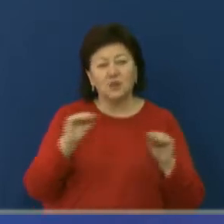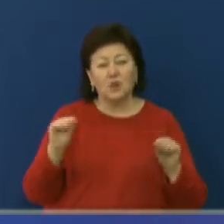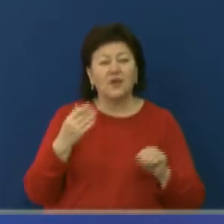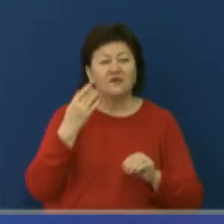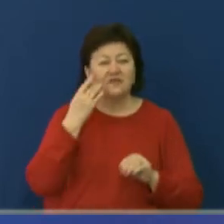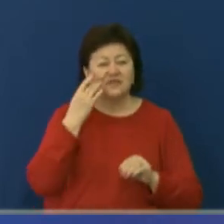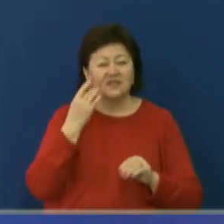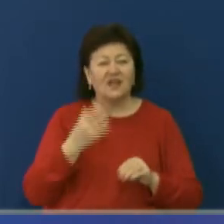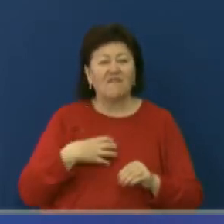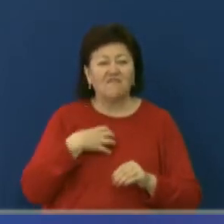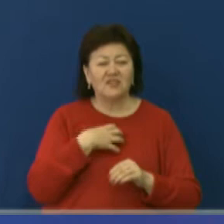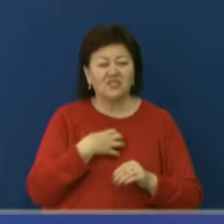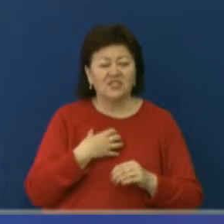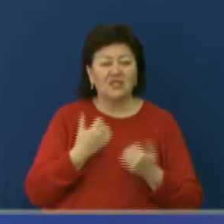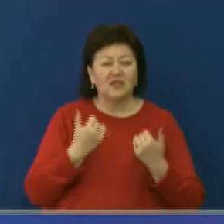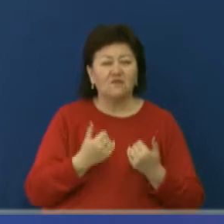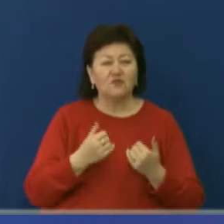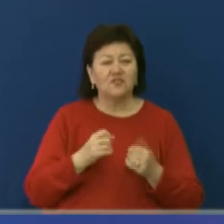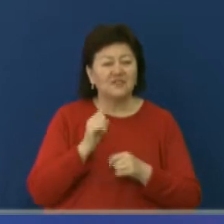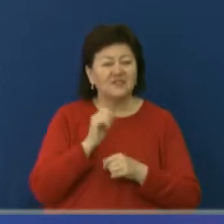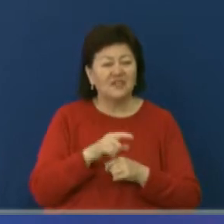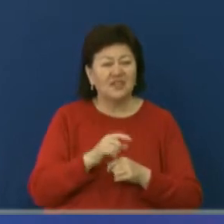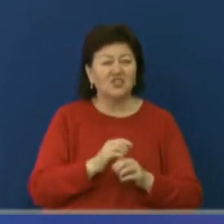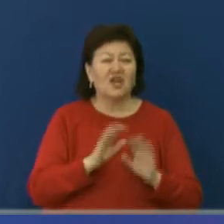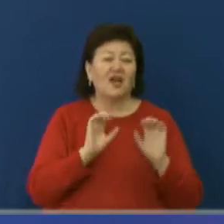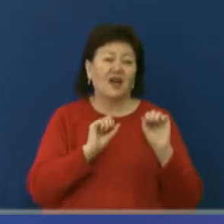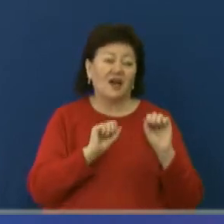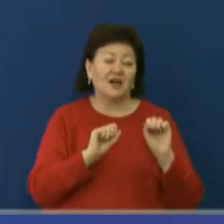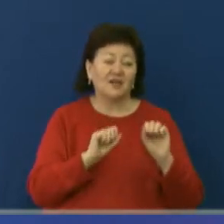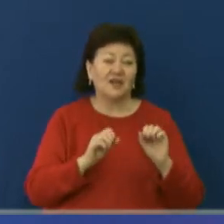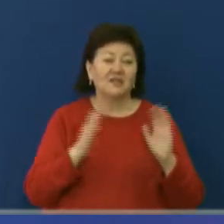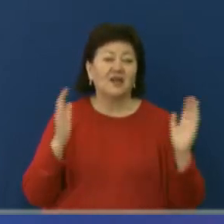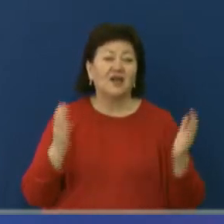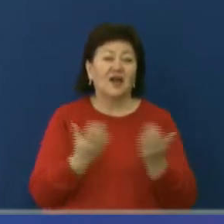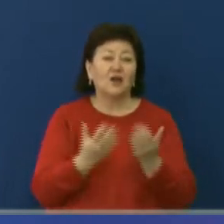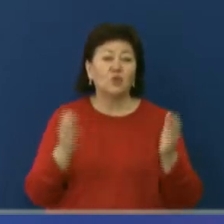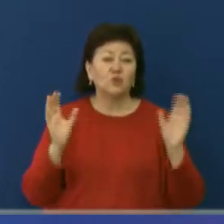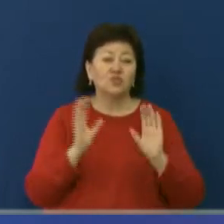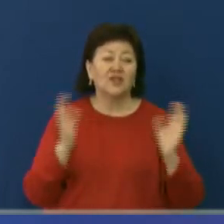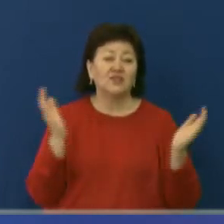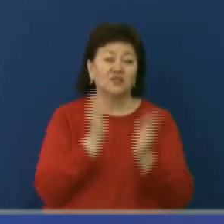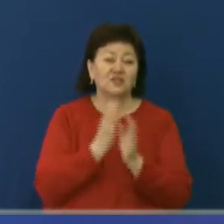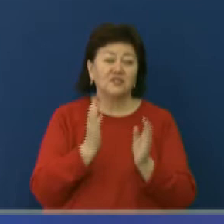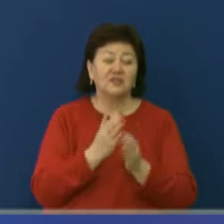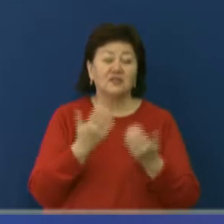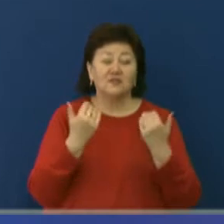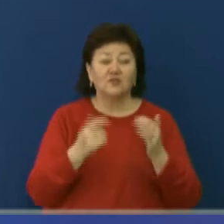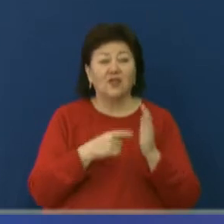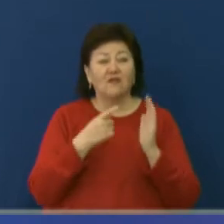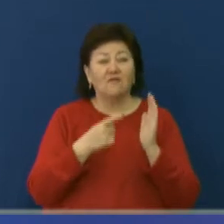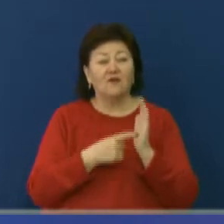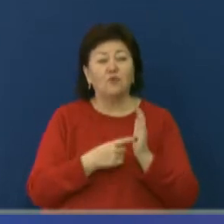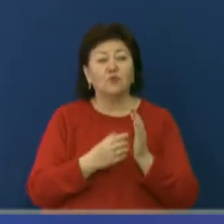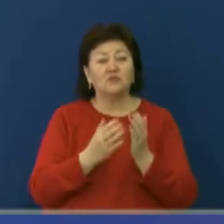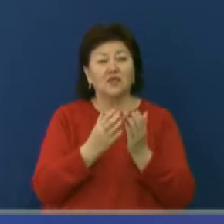актуальны. Поэтому общая для человечества задача – охрана окружающей среды и сохранение природных ресурсов. Вопросами глобальной экологии